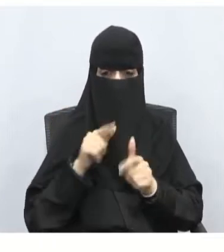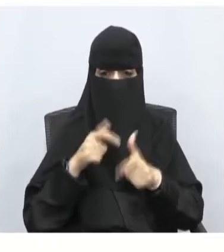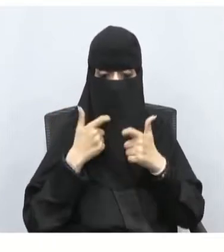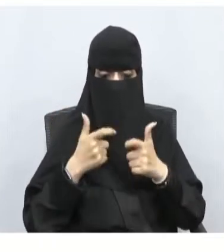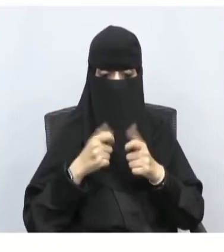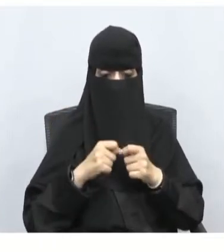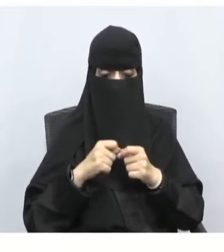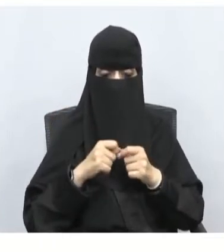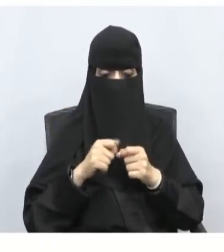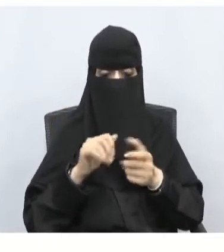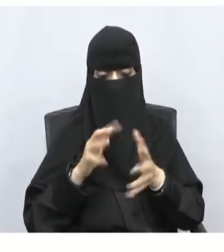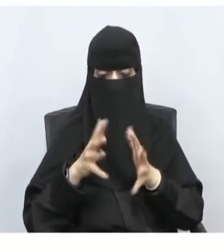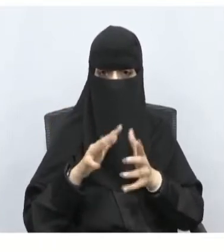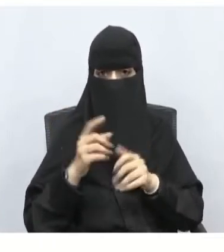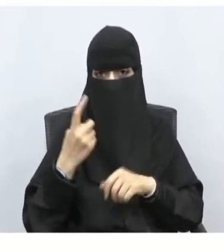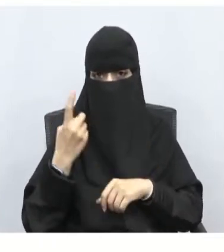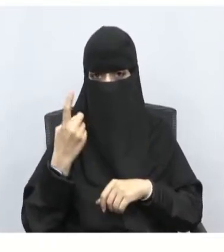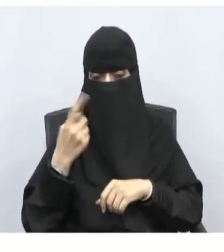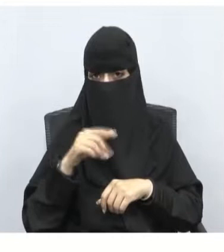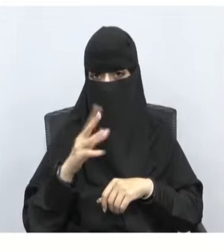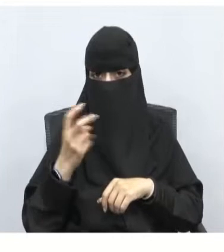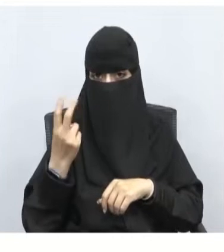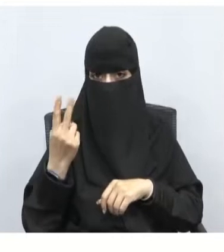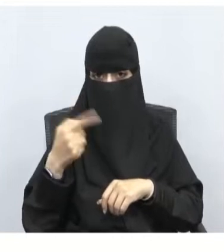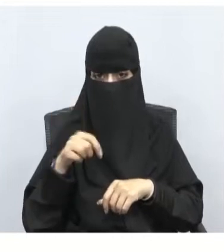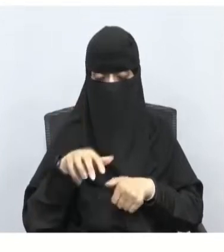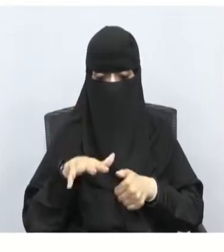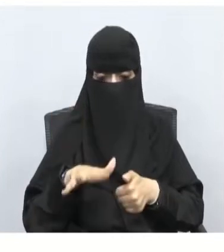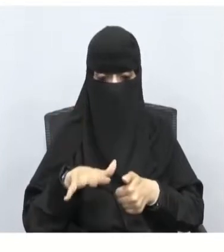نلاحظ قد يكون لدينا هنا 12,000،